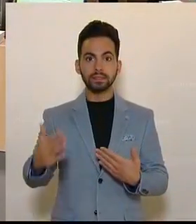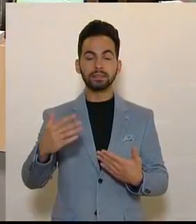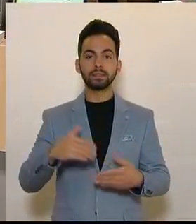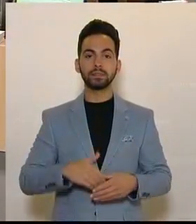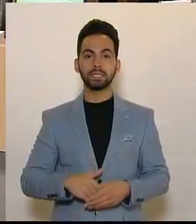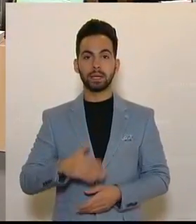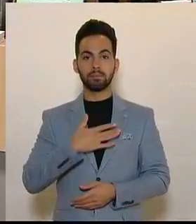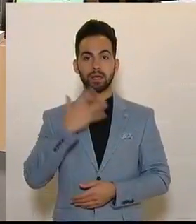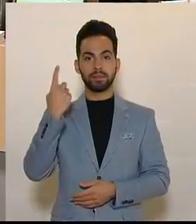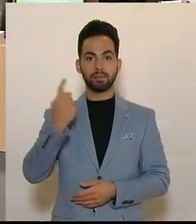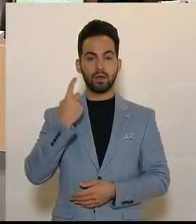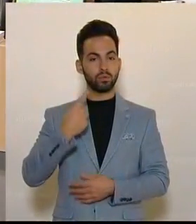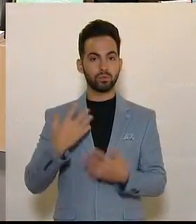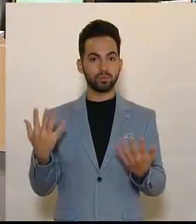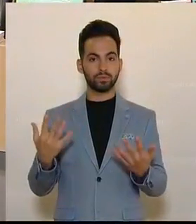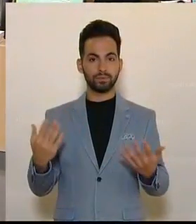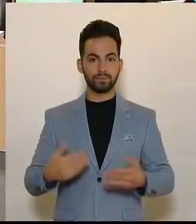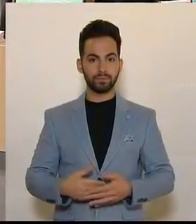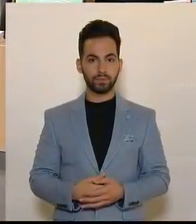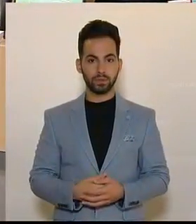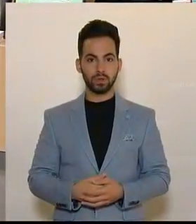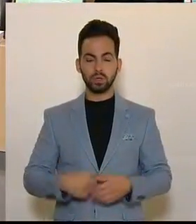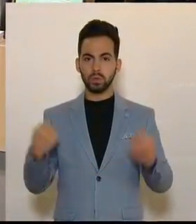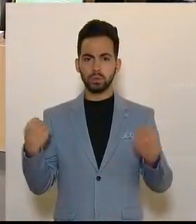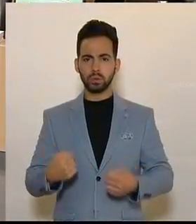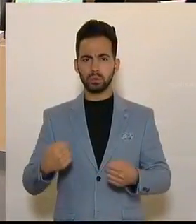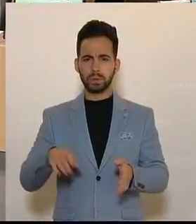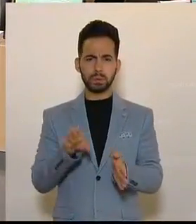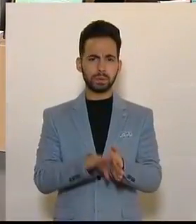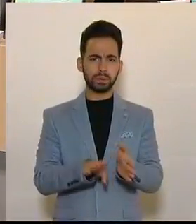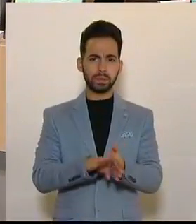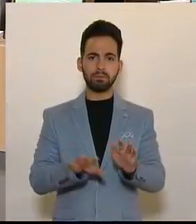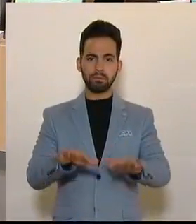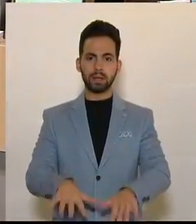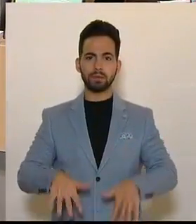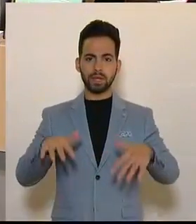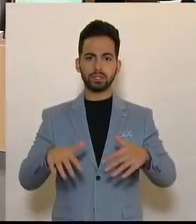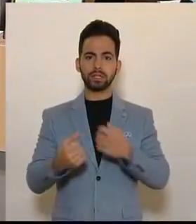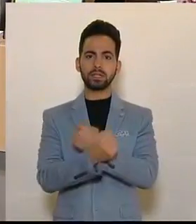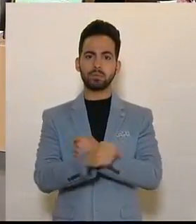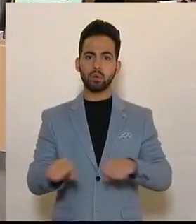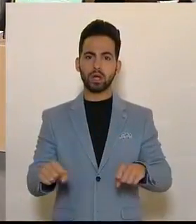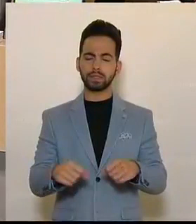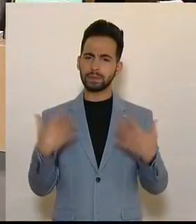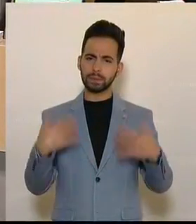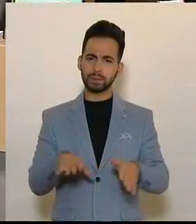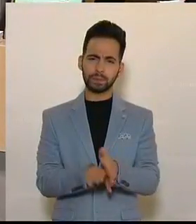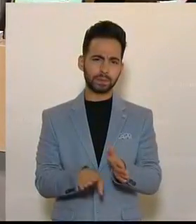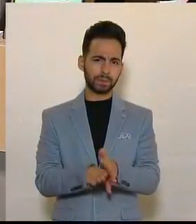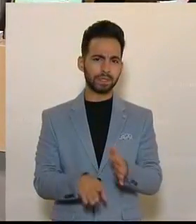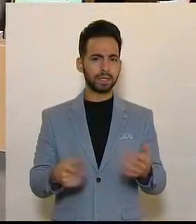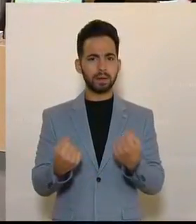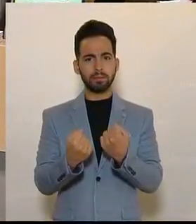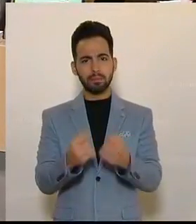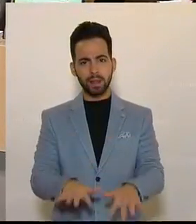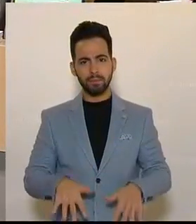ist meines Erachtens eine Verhöhnung der parlamentarischen Demokratie. Eine Verhöhnung der